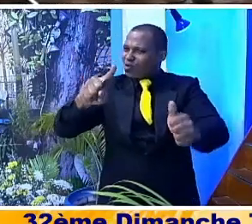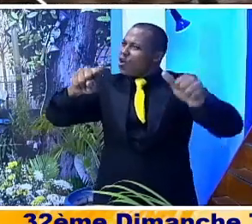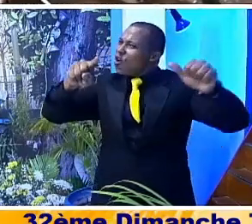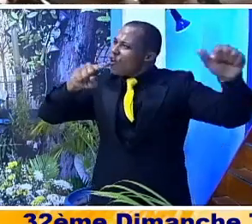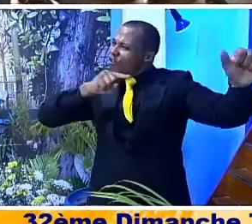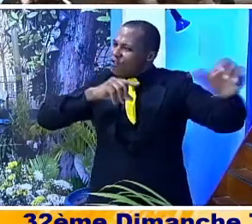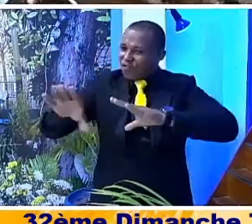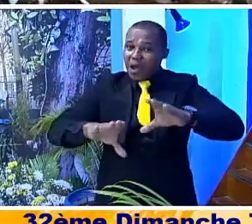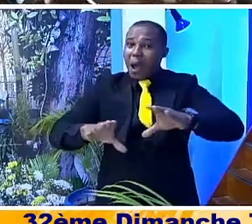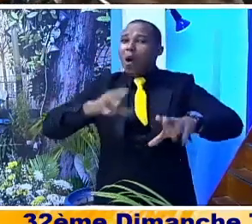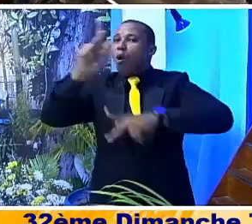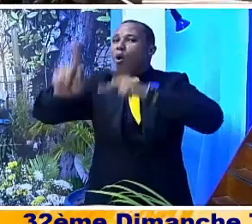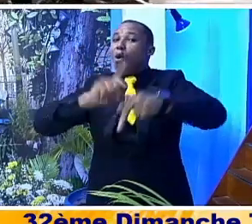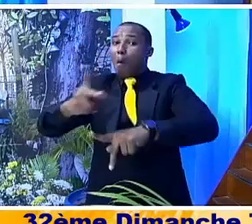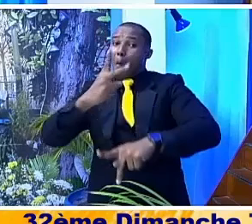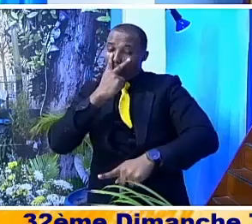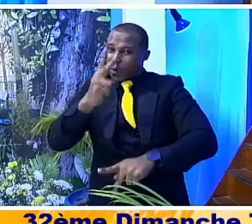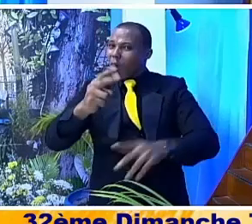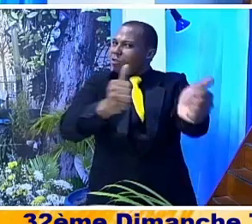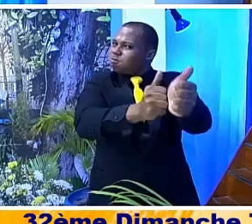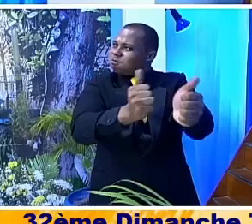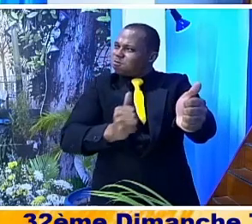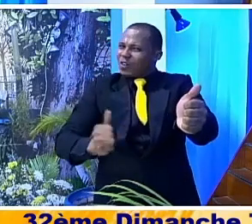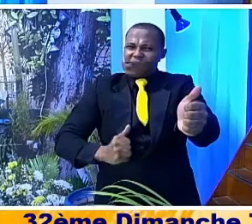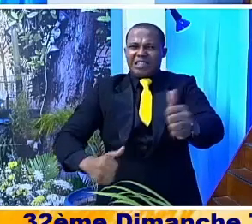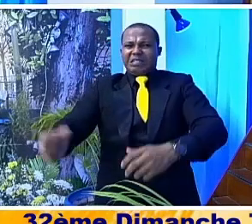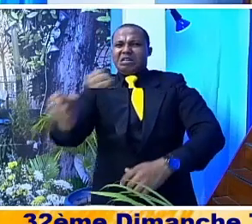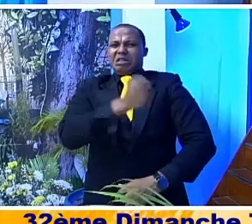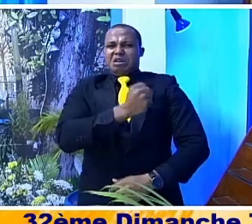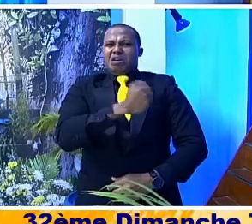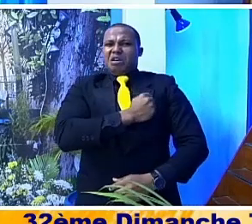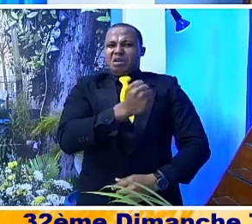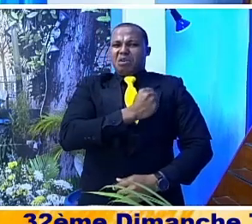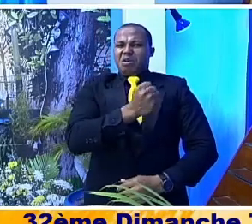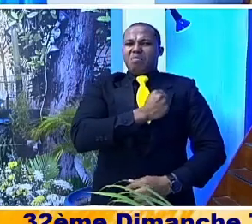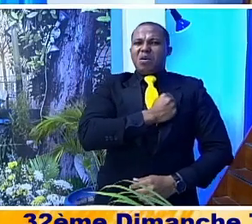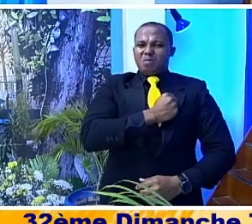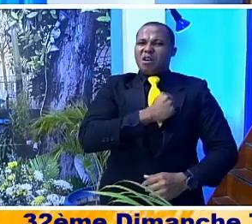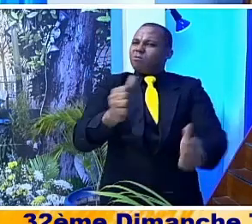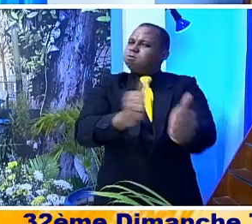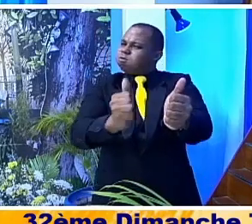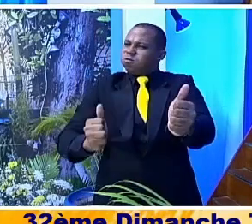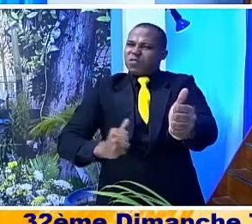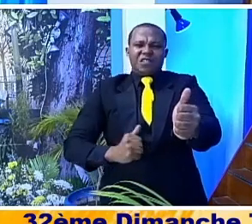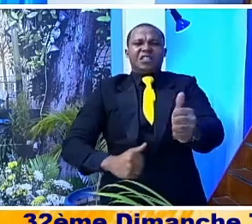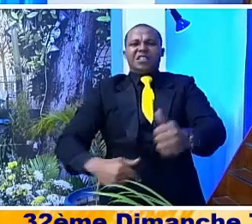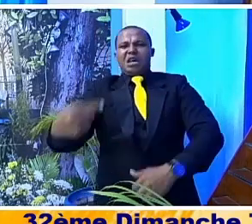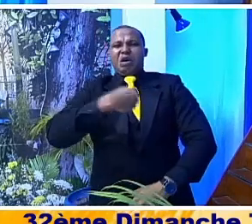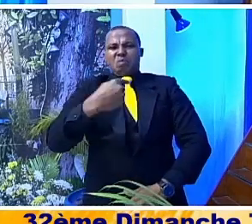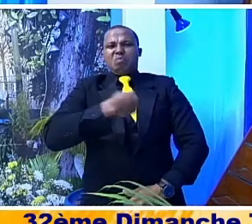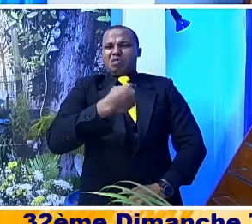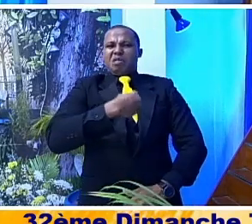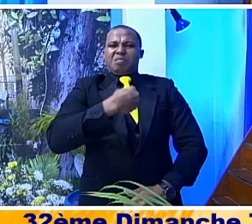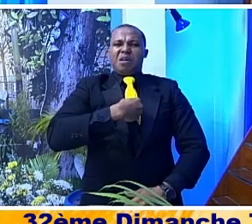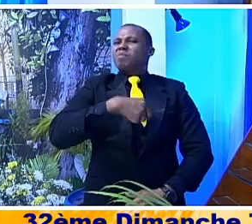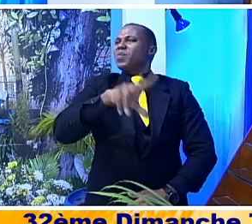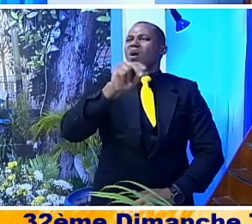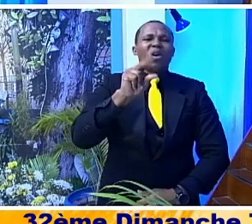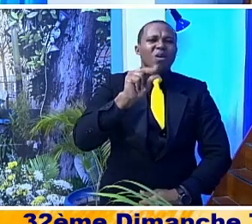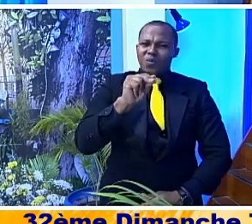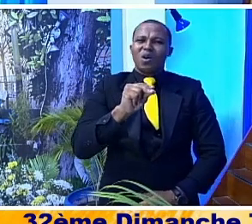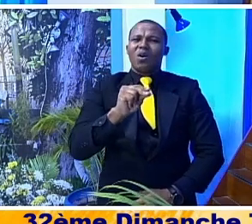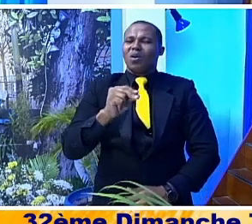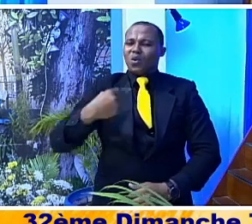faire ouais. Évitez gonfler l'estomac nous. Évitez chanter kata moi nous. Prends temps dans l'humilité pour